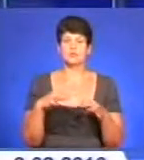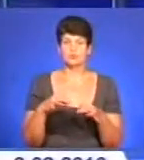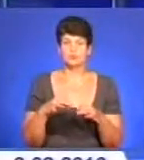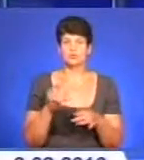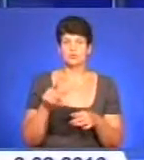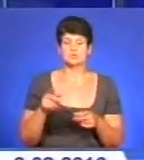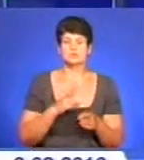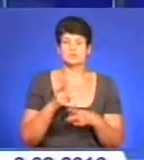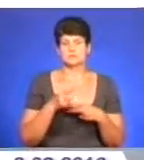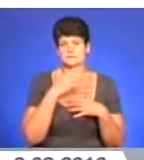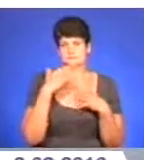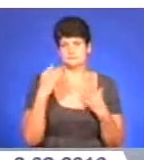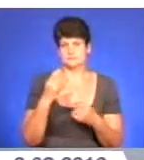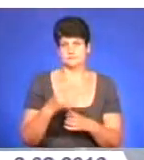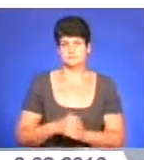не вперше.